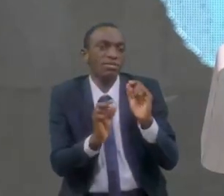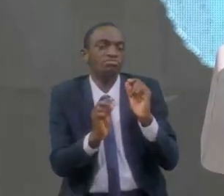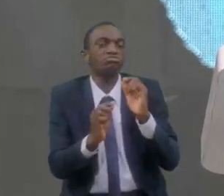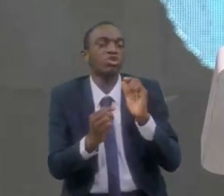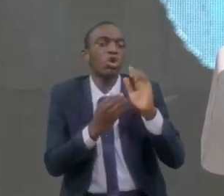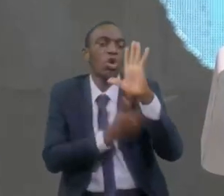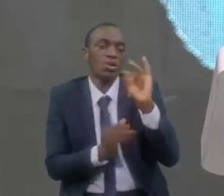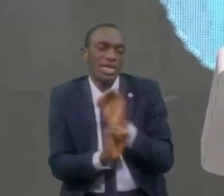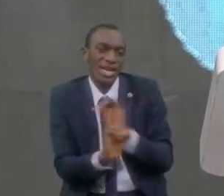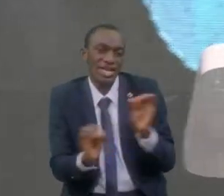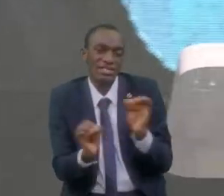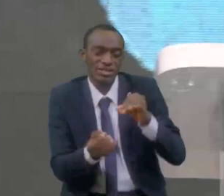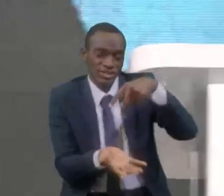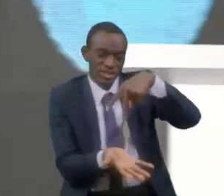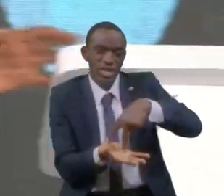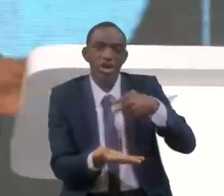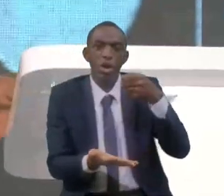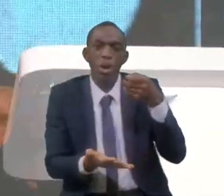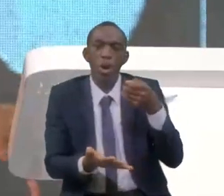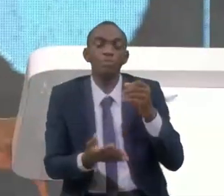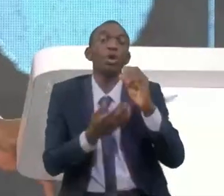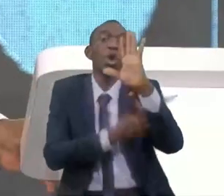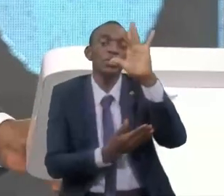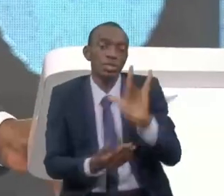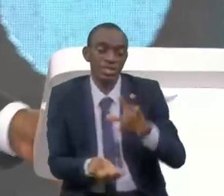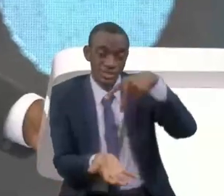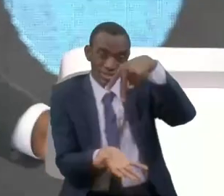notre santé illimitée.